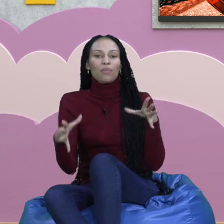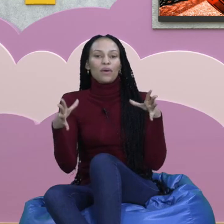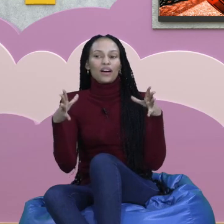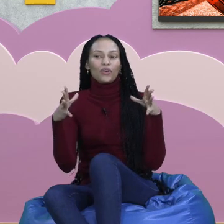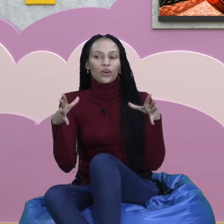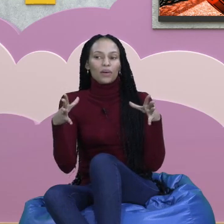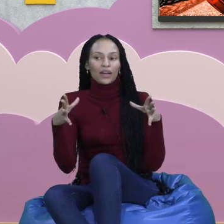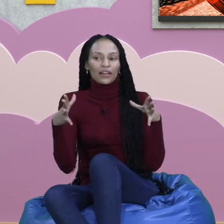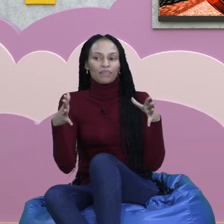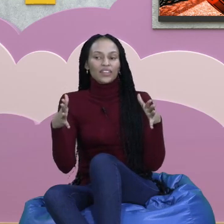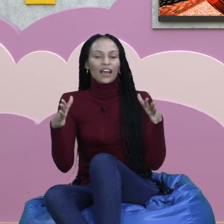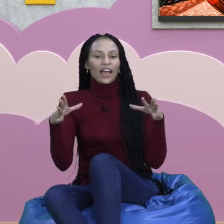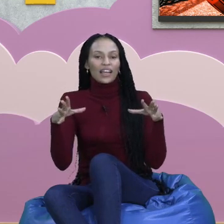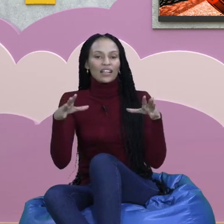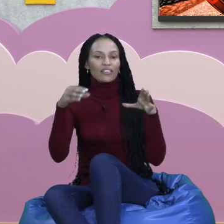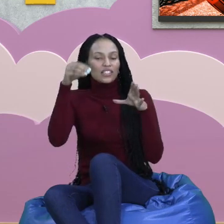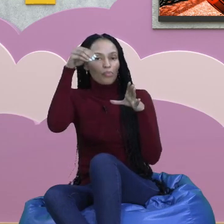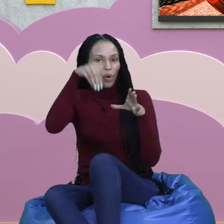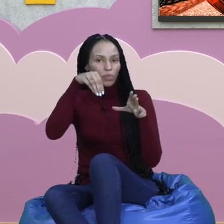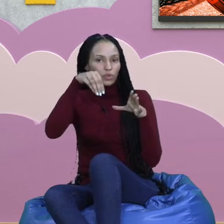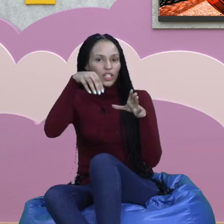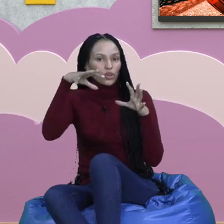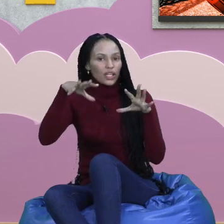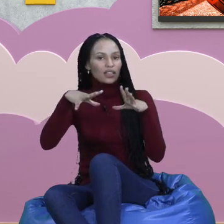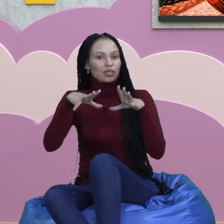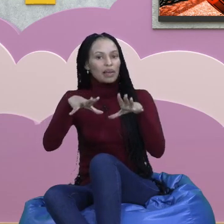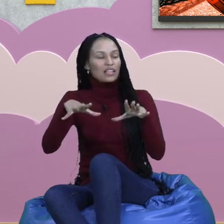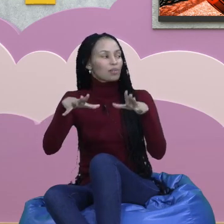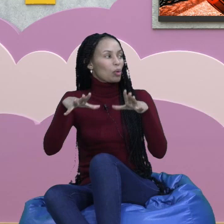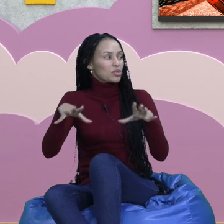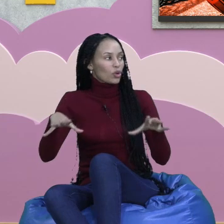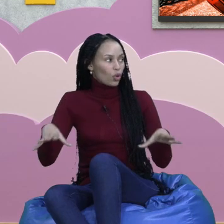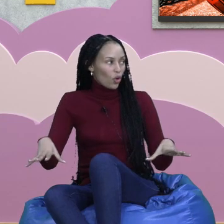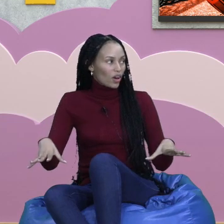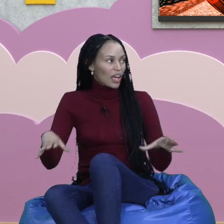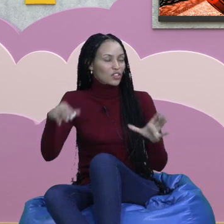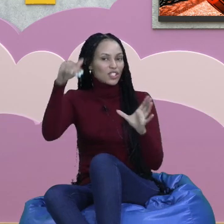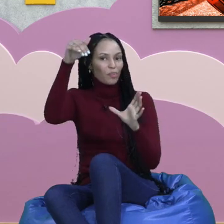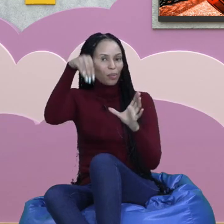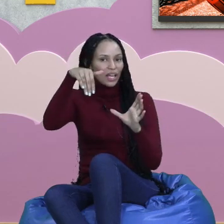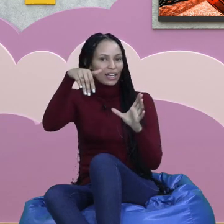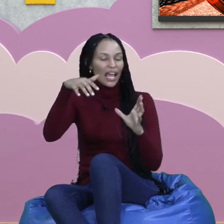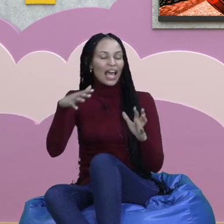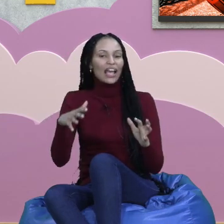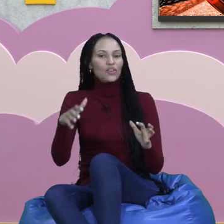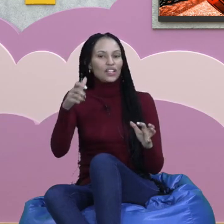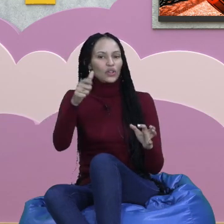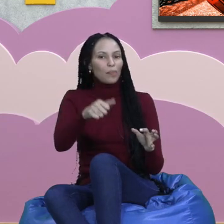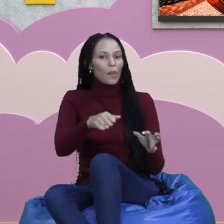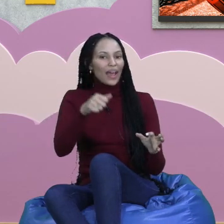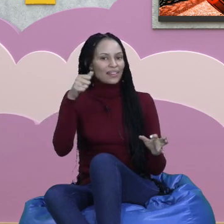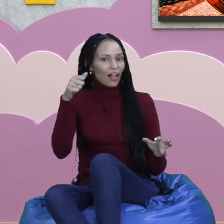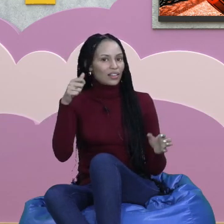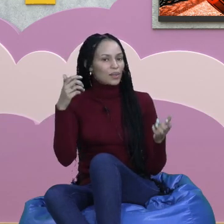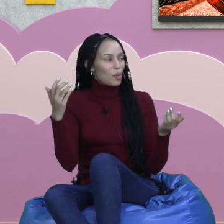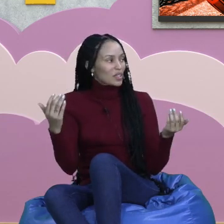vir my 'n koek gebring. Ja. En daar was 'n pop. So die koek het gespeel as die pop se rok. Toe was die pop daar. En toe ek nou die